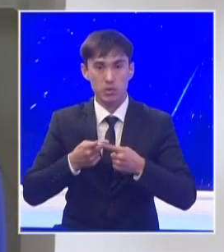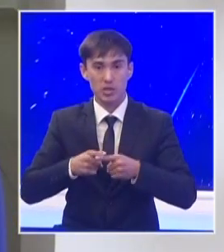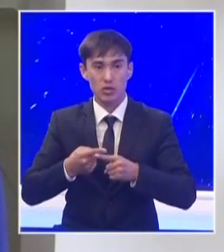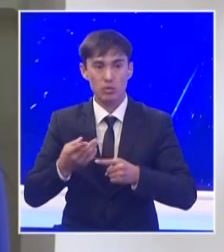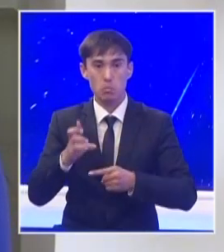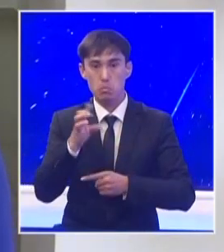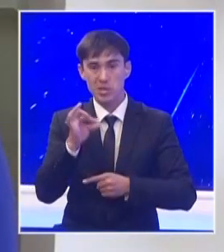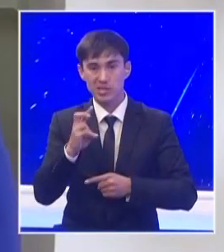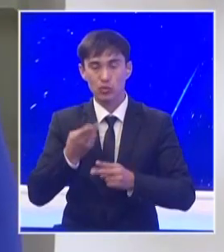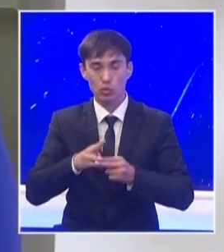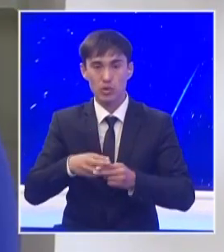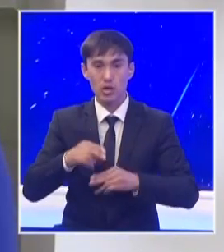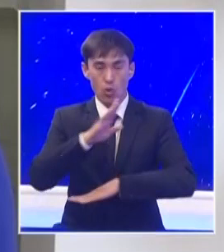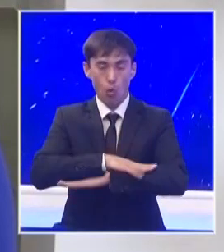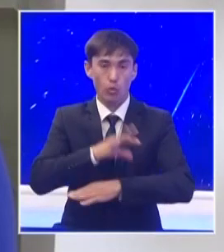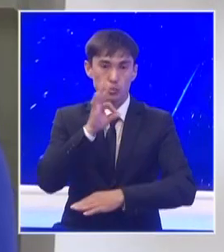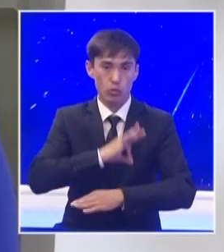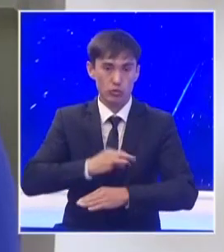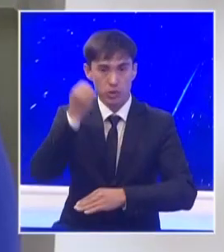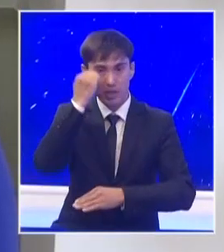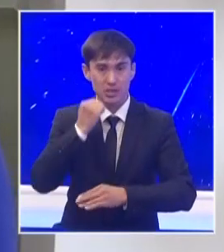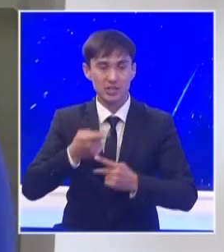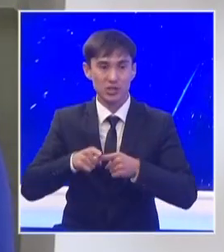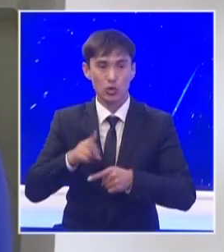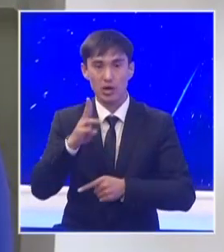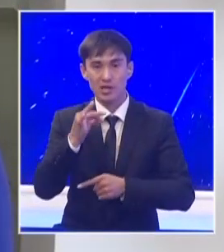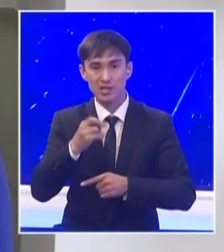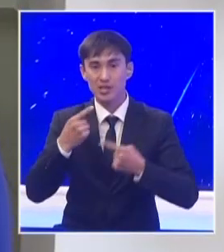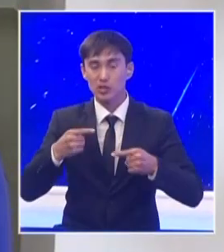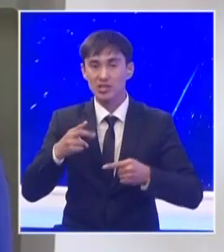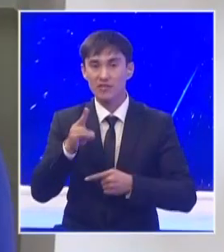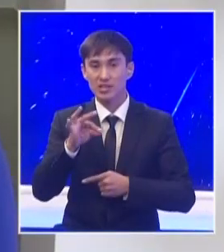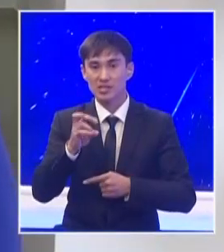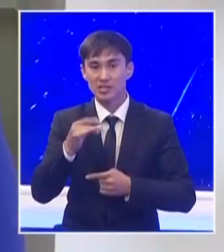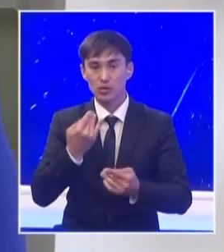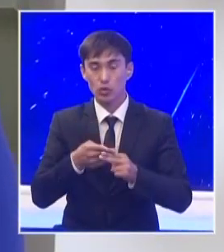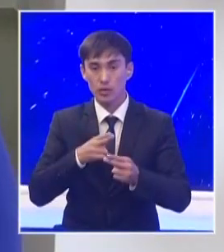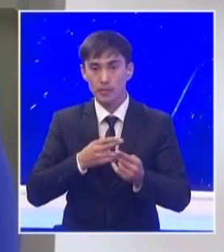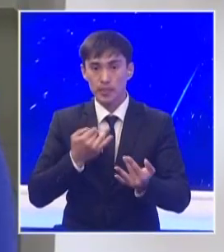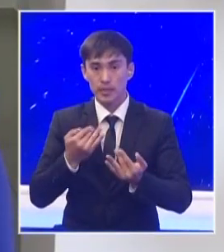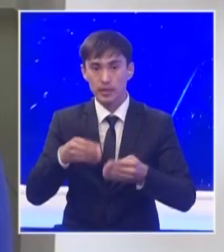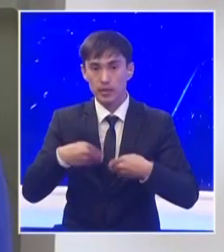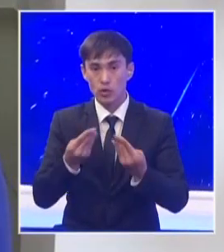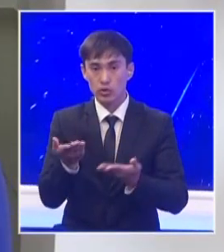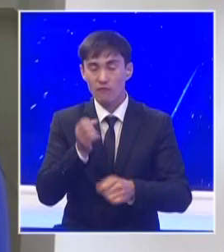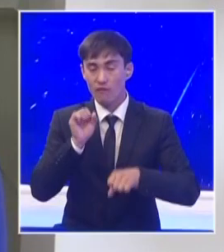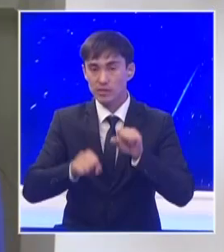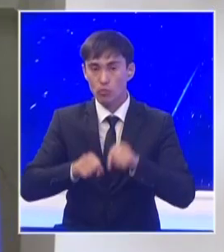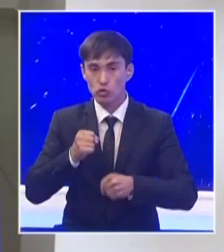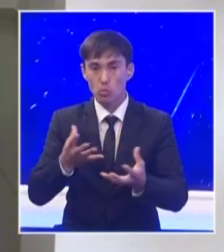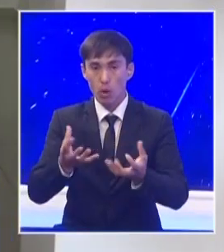которую мы используем на уроках, благодаря технологии Кайдзен, ну и дифференциации, которая дает нам